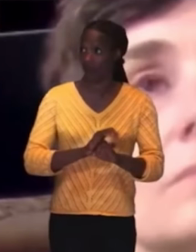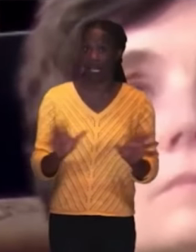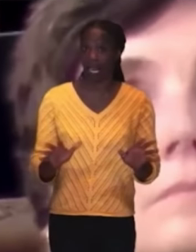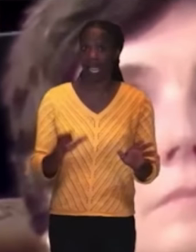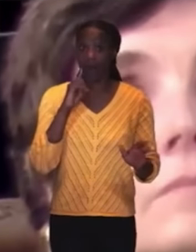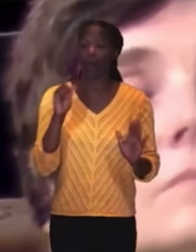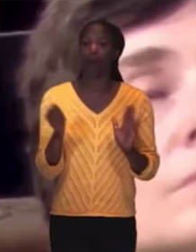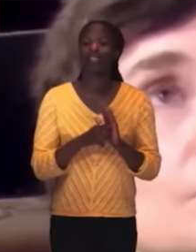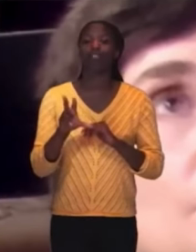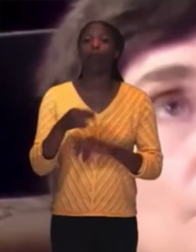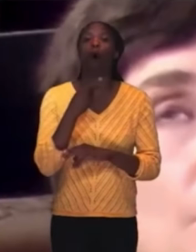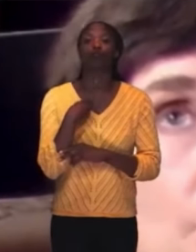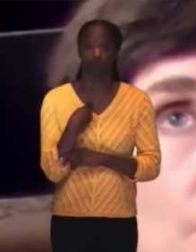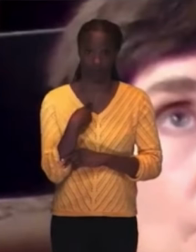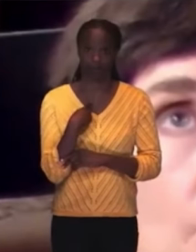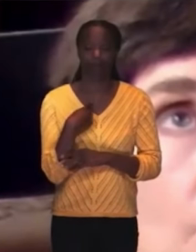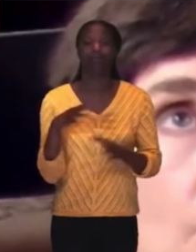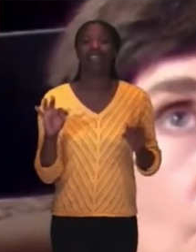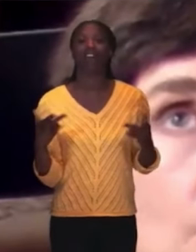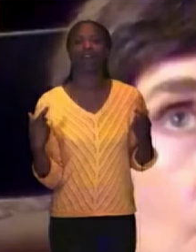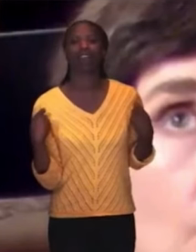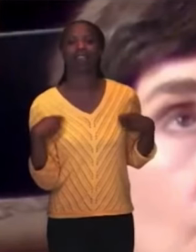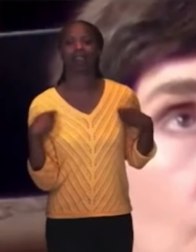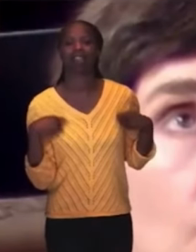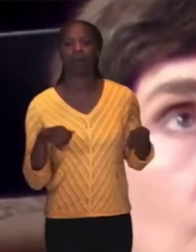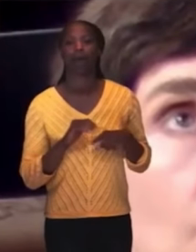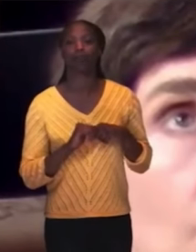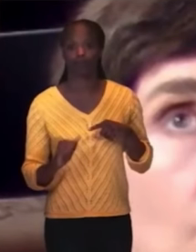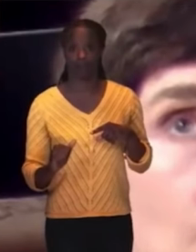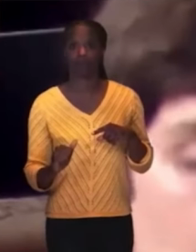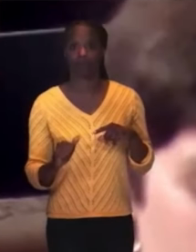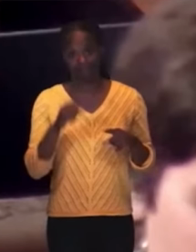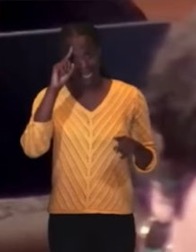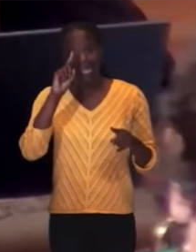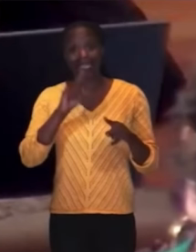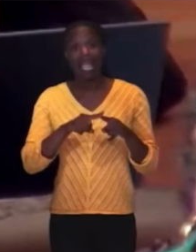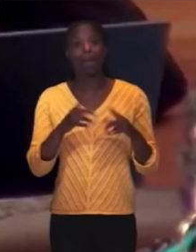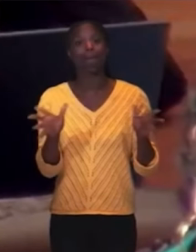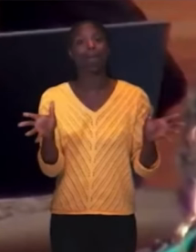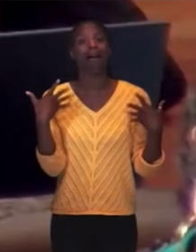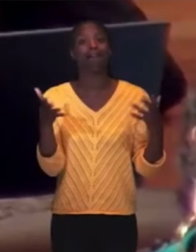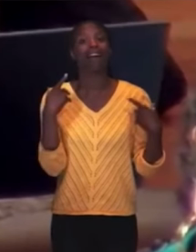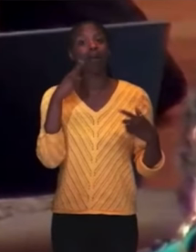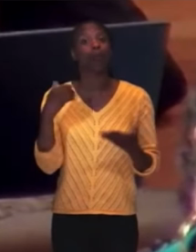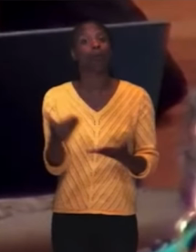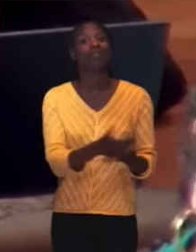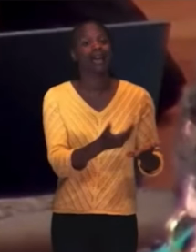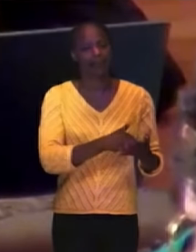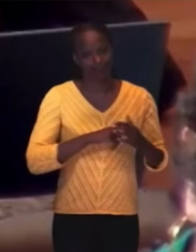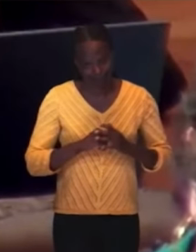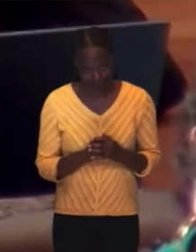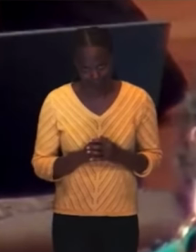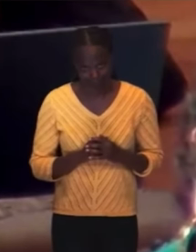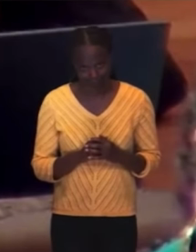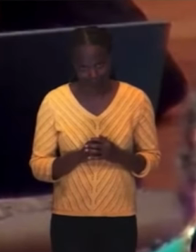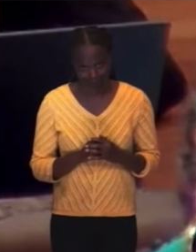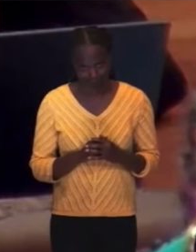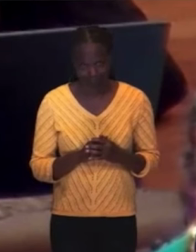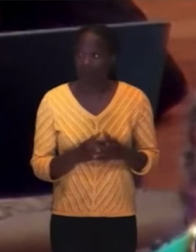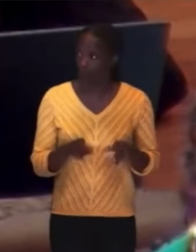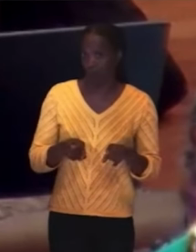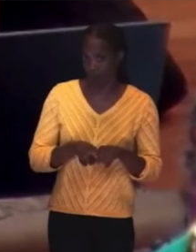30 juin des dépenses réalisées à cette date sur les frais de personnel, très précisément, et